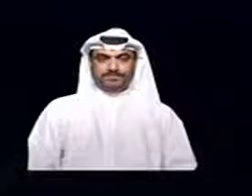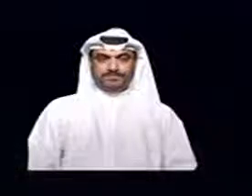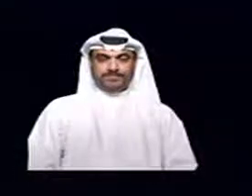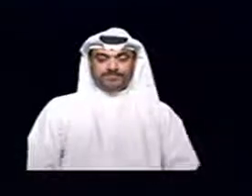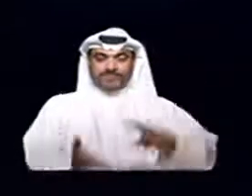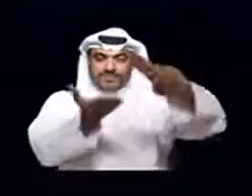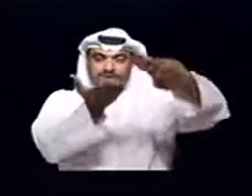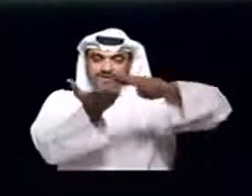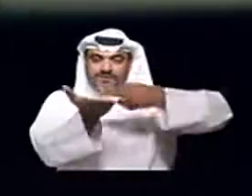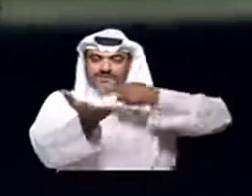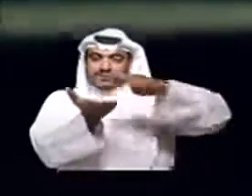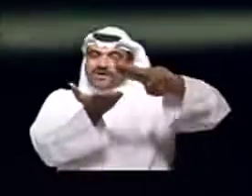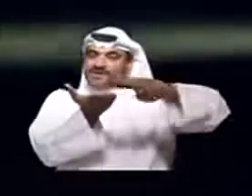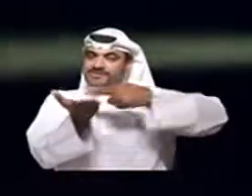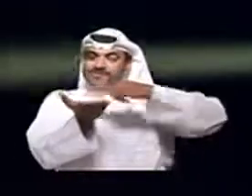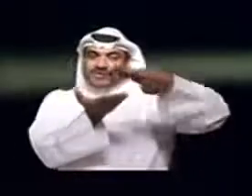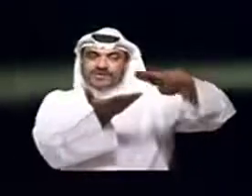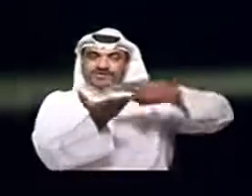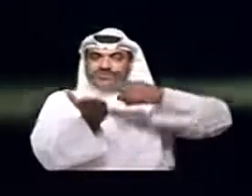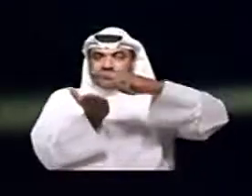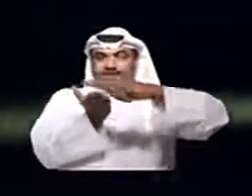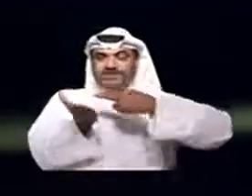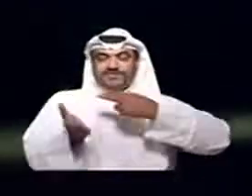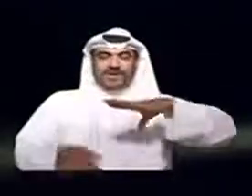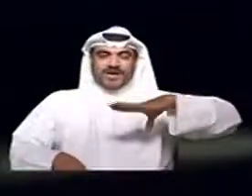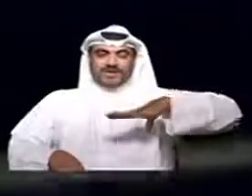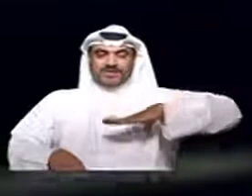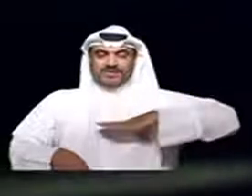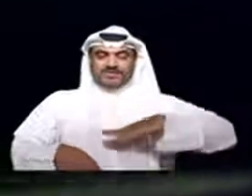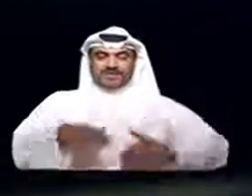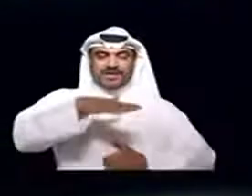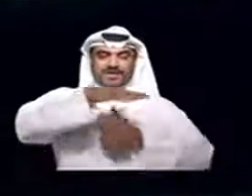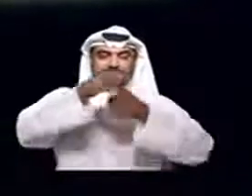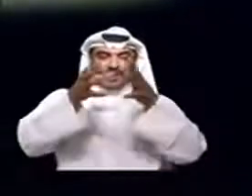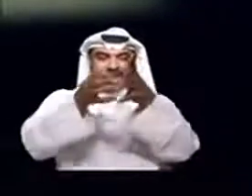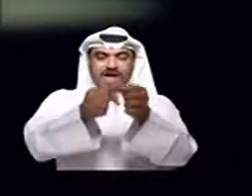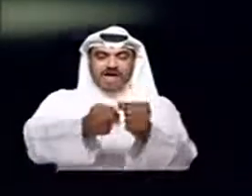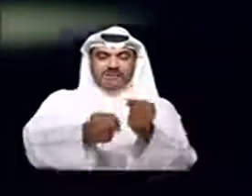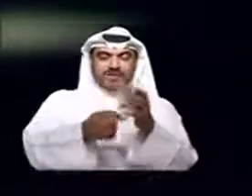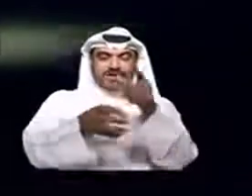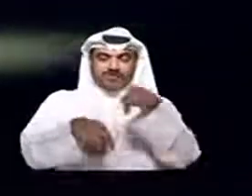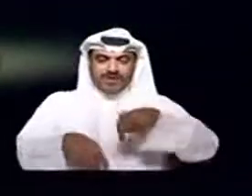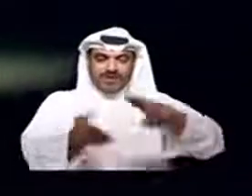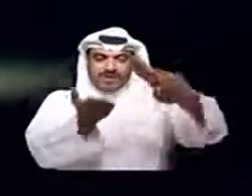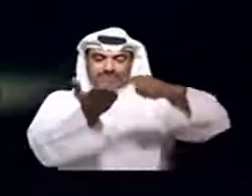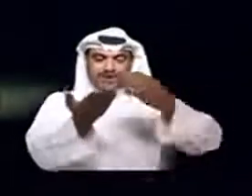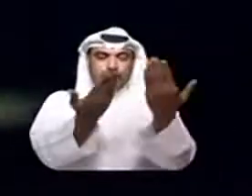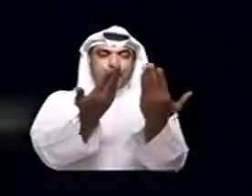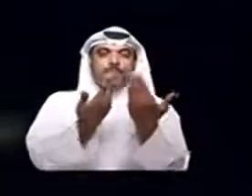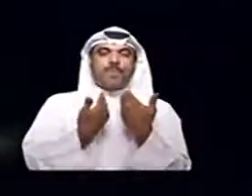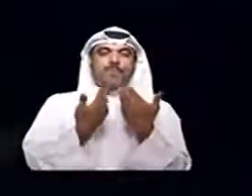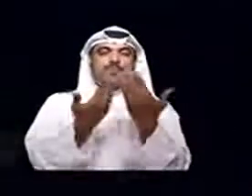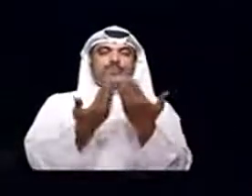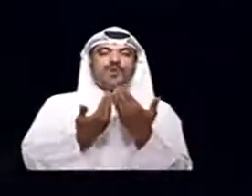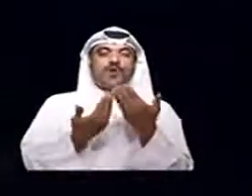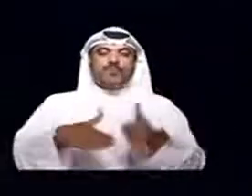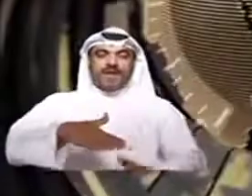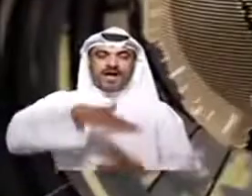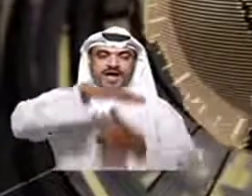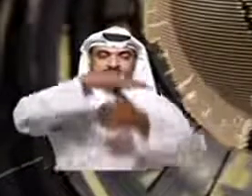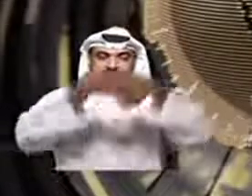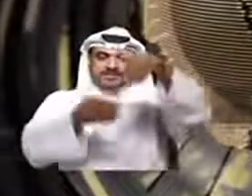تلقى حضرة صاحب السمو أمير البلاد الشيخ صباح الأحمد الجابر الصباح حفظه الله ورعاه رسالة تهنئة من معالي مرزوق علي